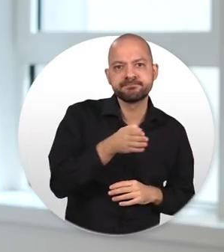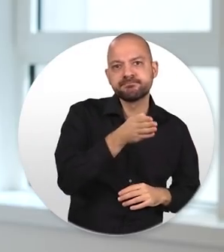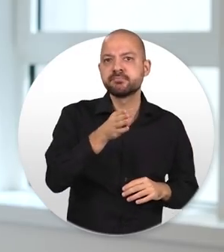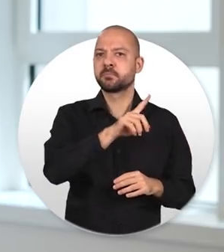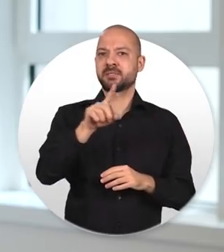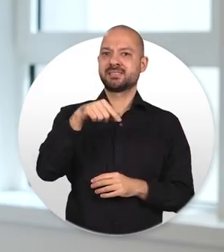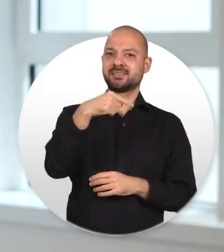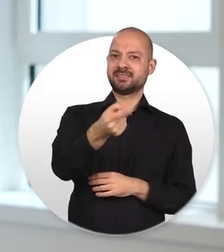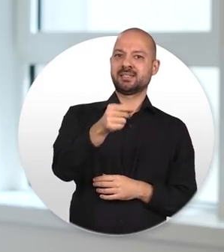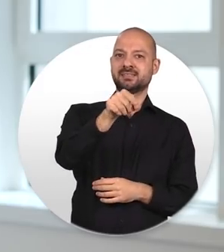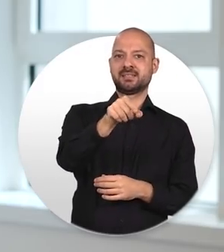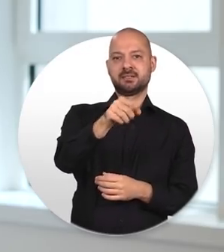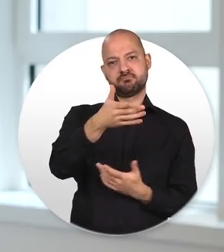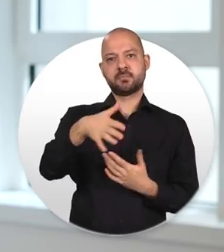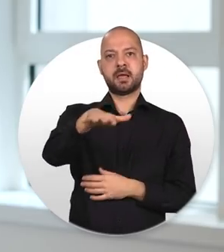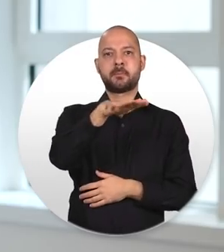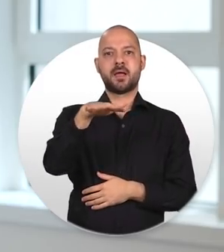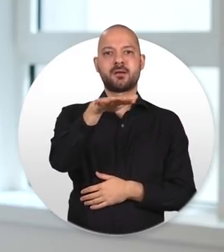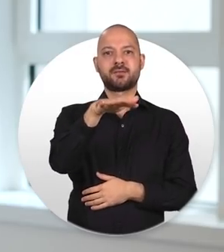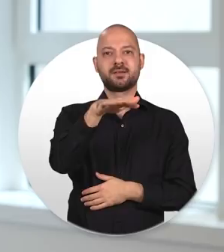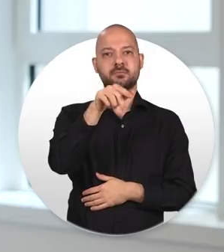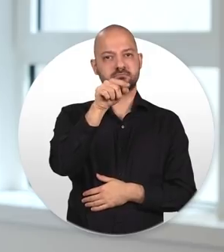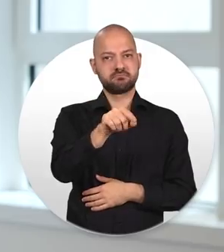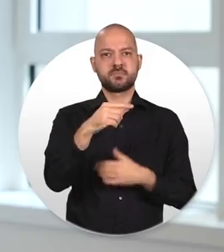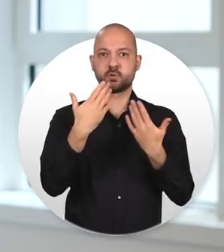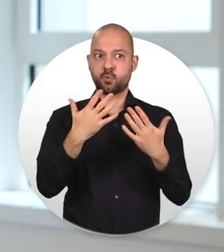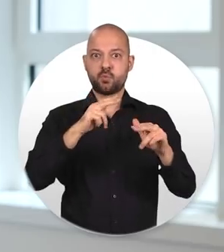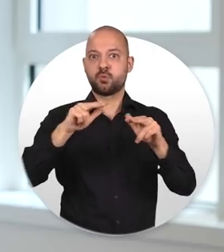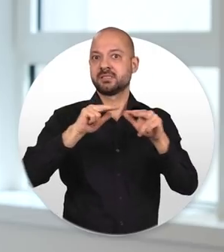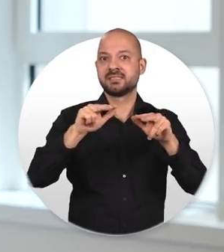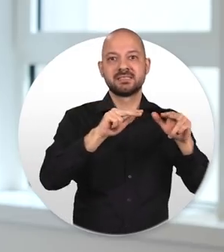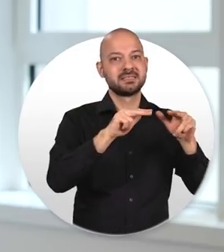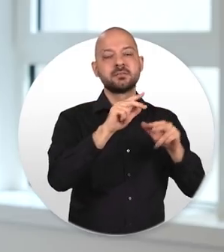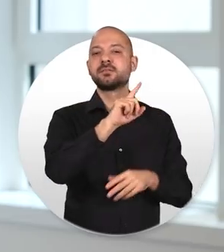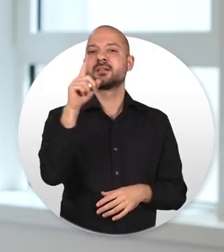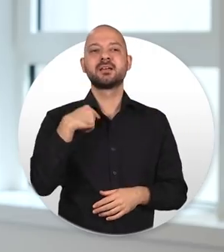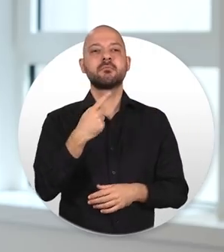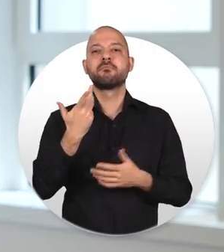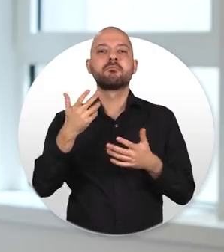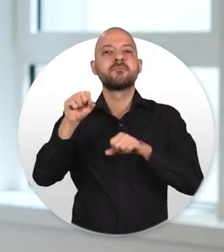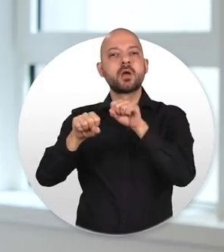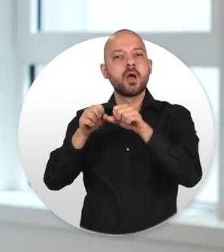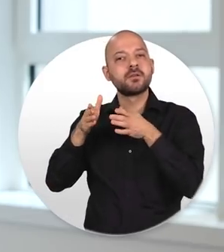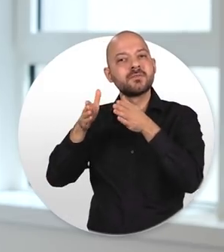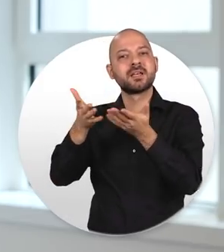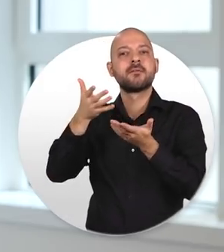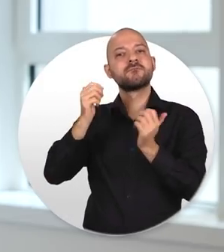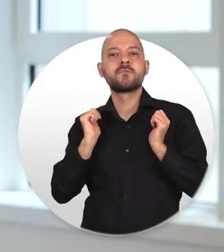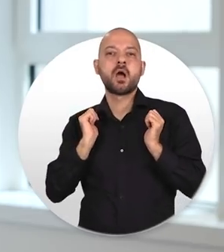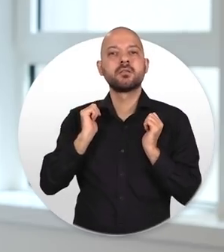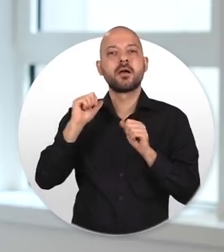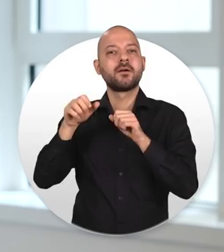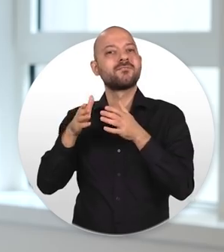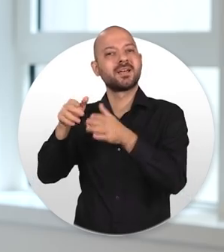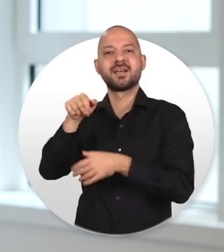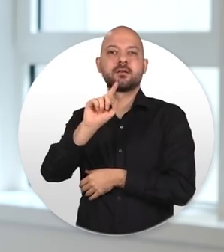dann eben oben an einer anderen Gemeinde umzukommen. Das Ganze war dann aber auch so organisiert, dass wir natürlich nicht